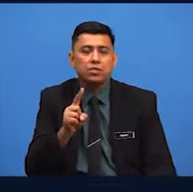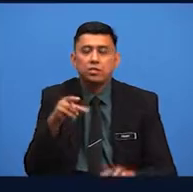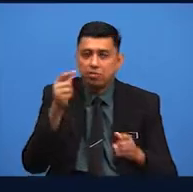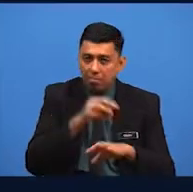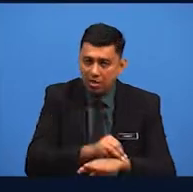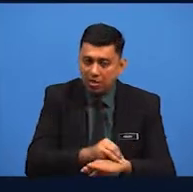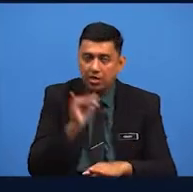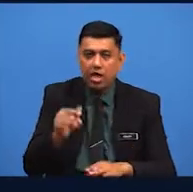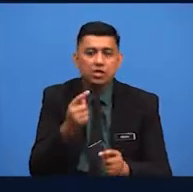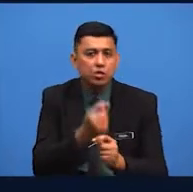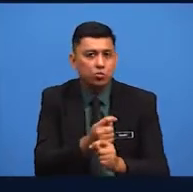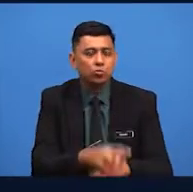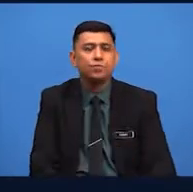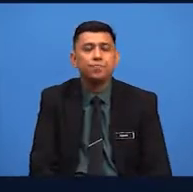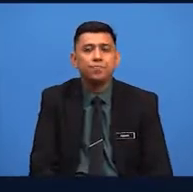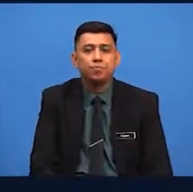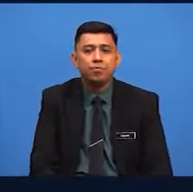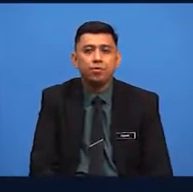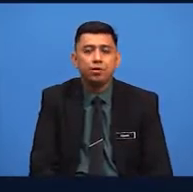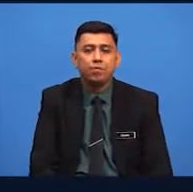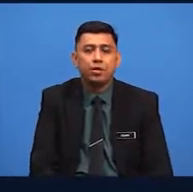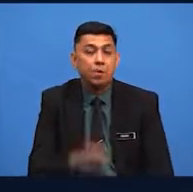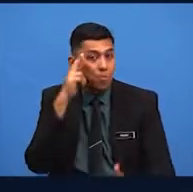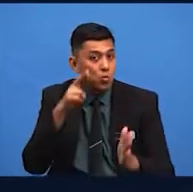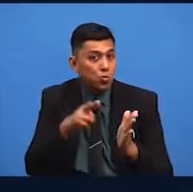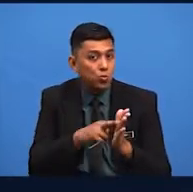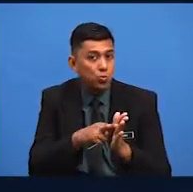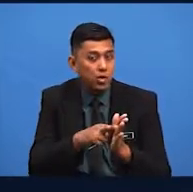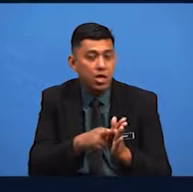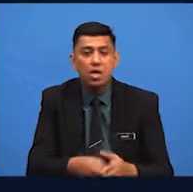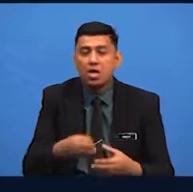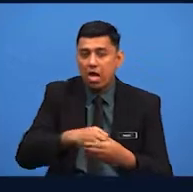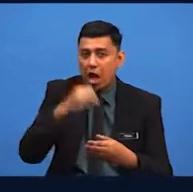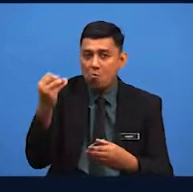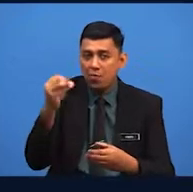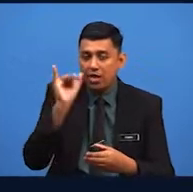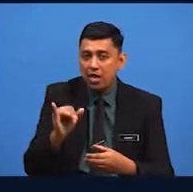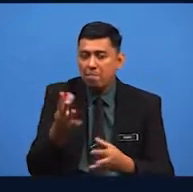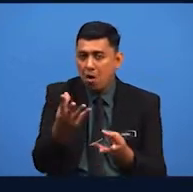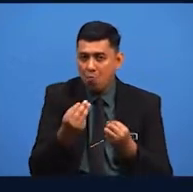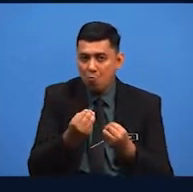tertentu. Kesudahan tertentu ini merujuk kepada output yang dikehendaki.